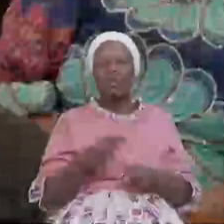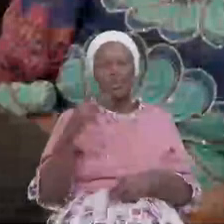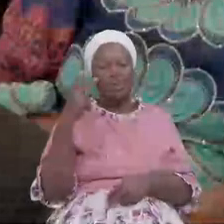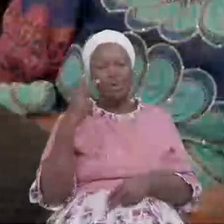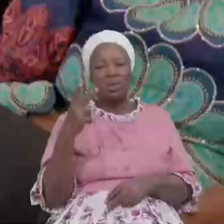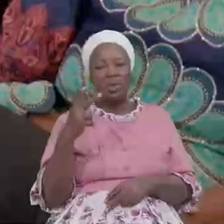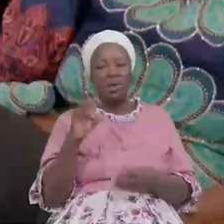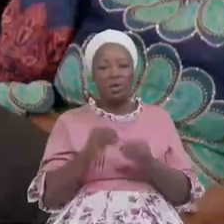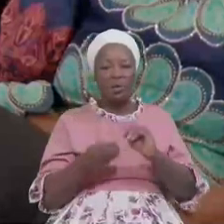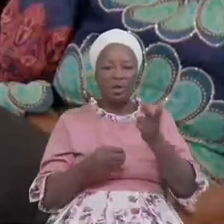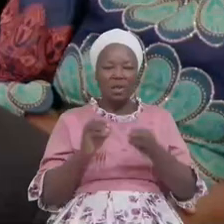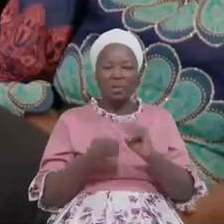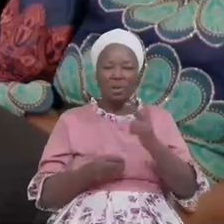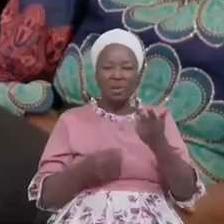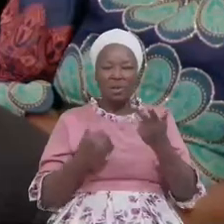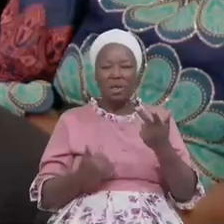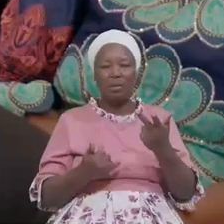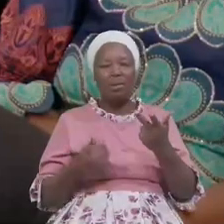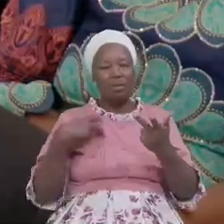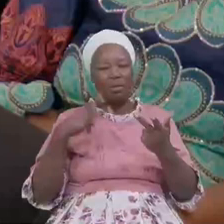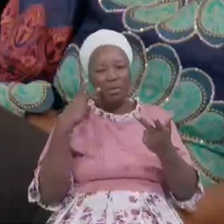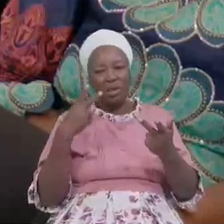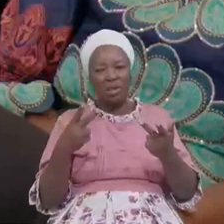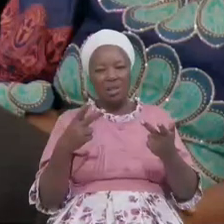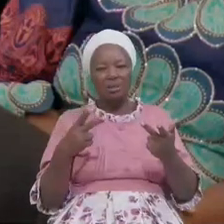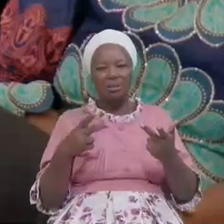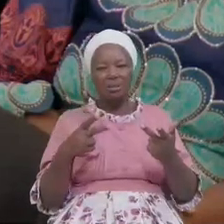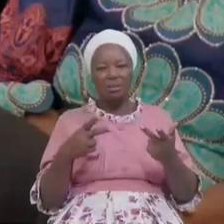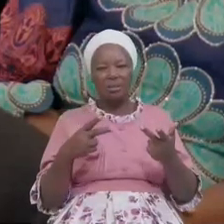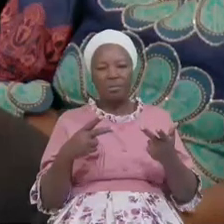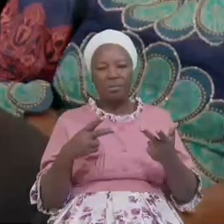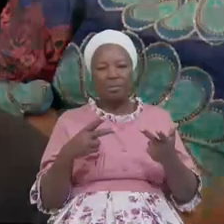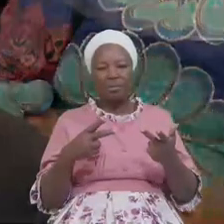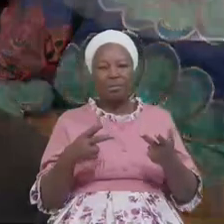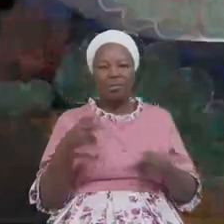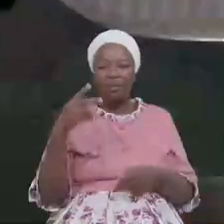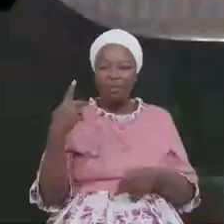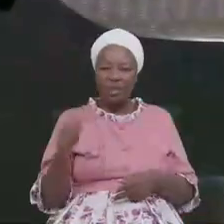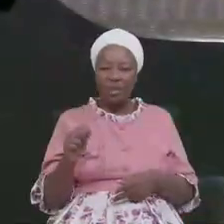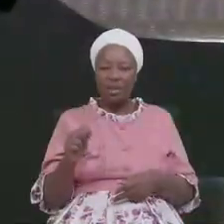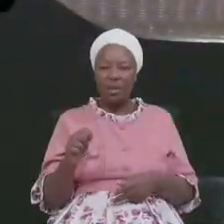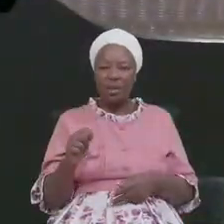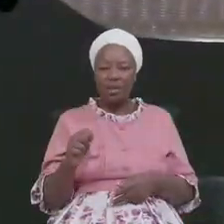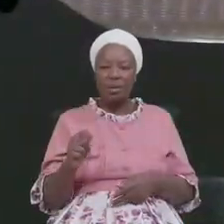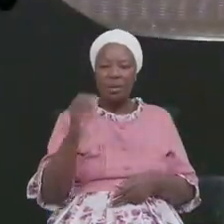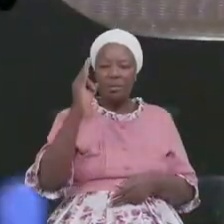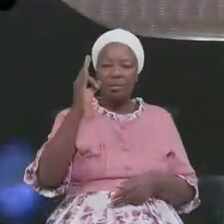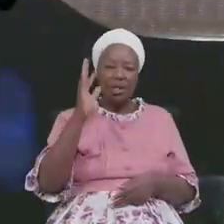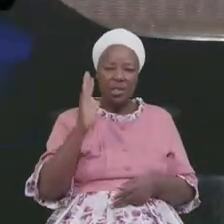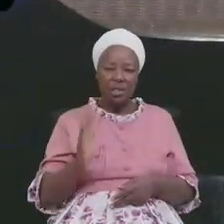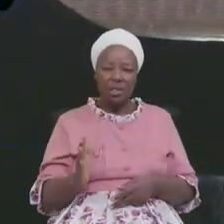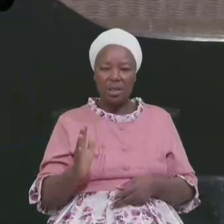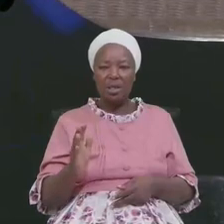élément maintenant, les ministres et les membres d'Israël dans